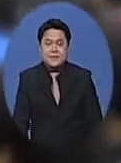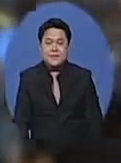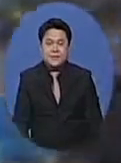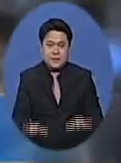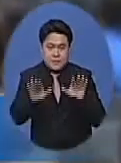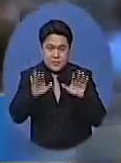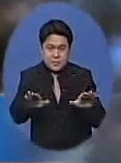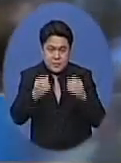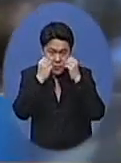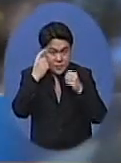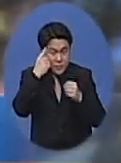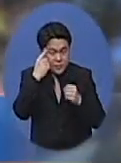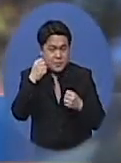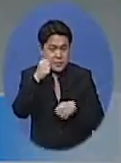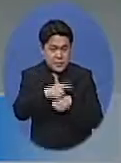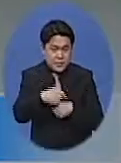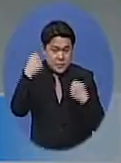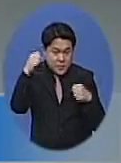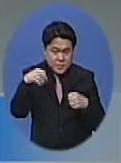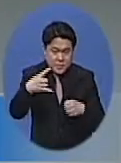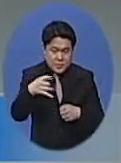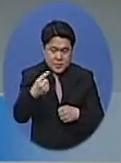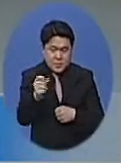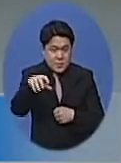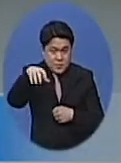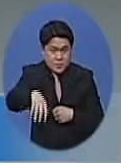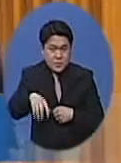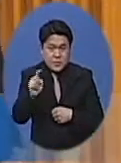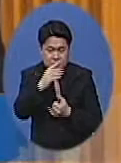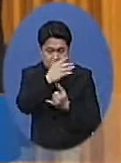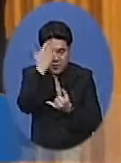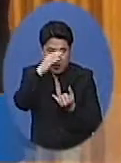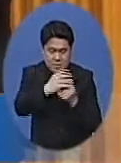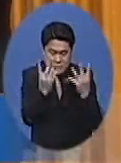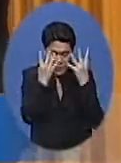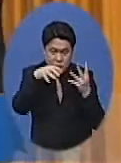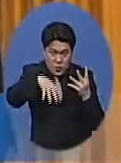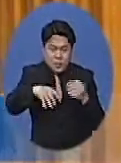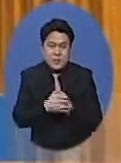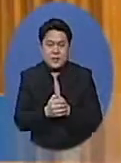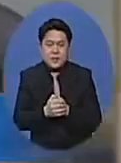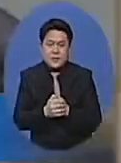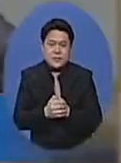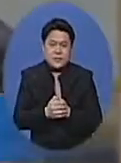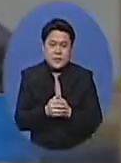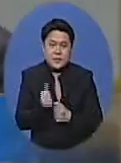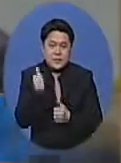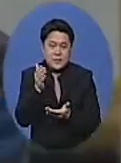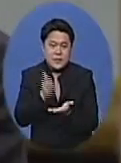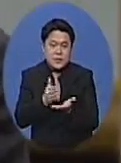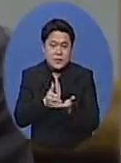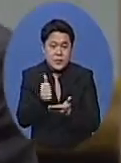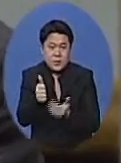오늘 창의인성 콘서트 무대는 의왕의 한 소년원 내 강당. 멘토는 김벌레 사운드